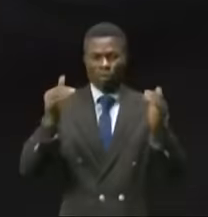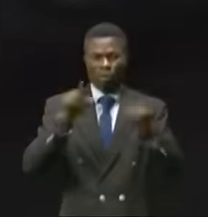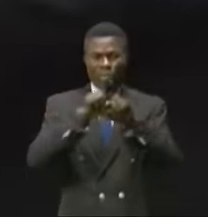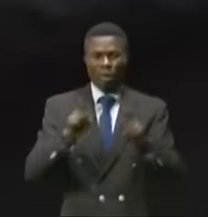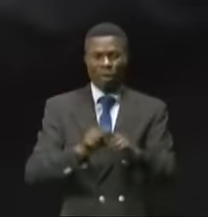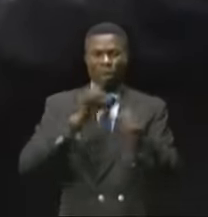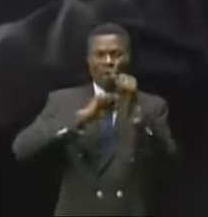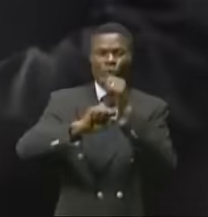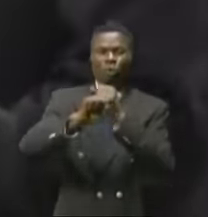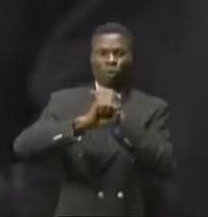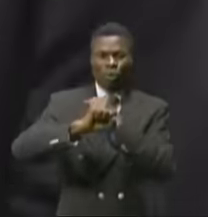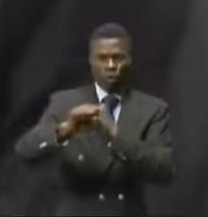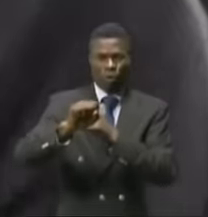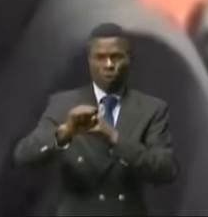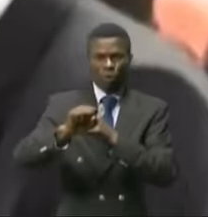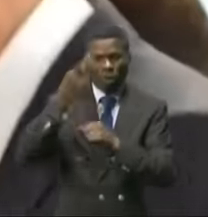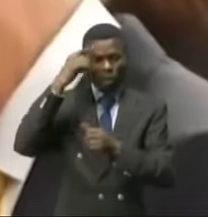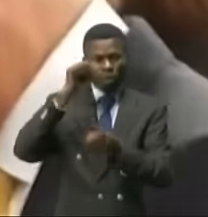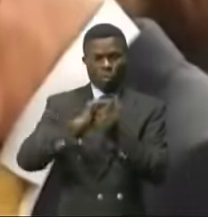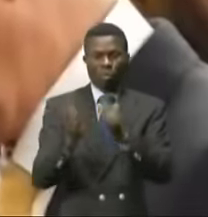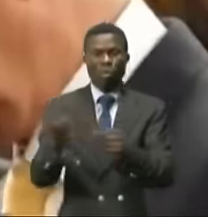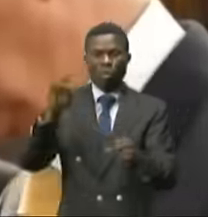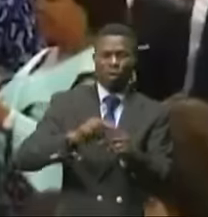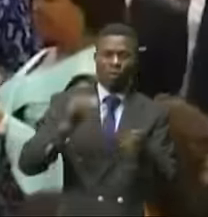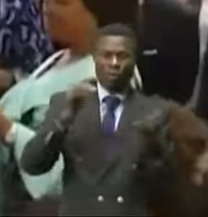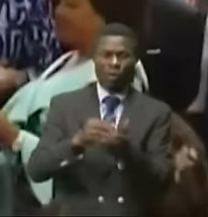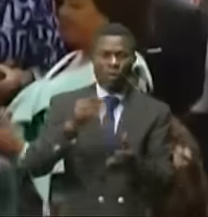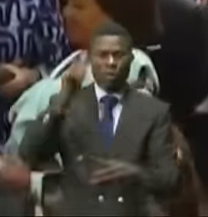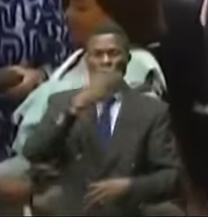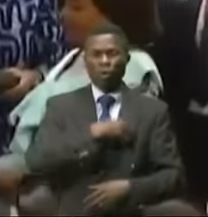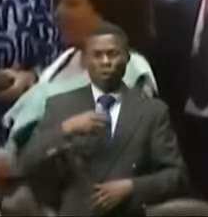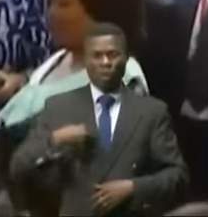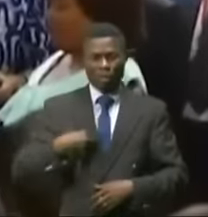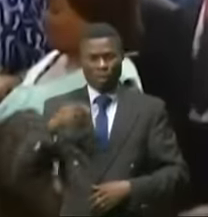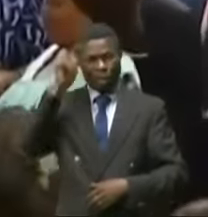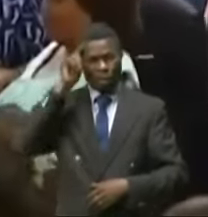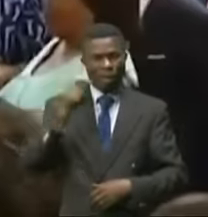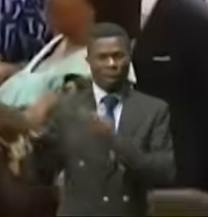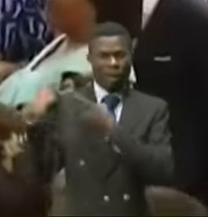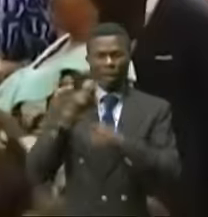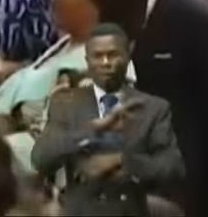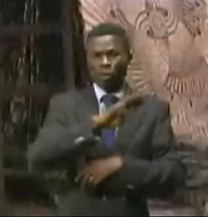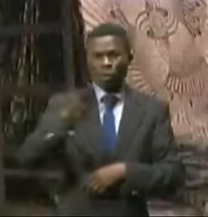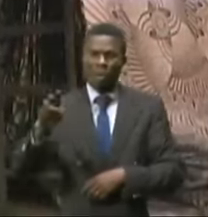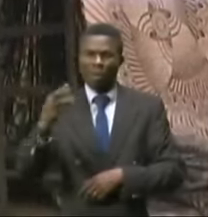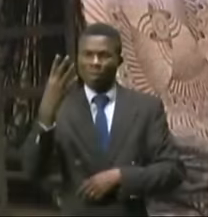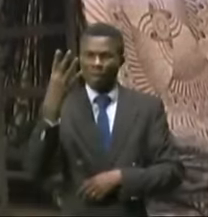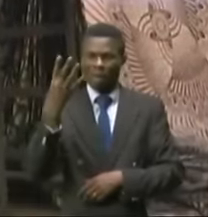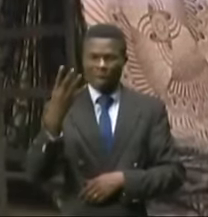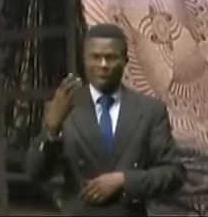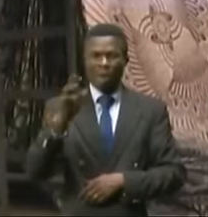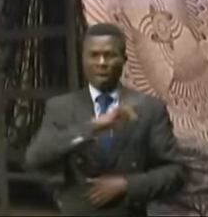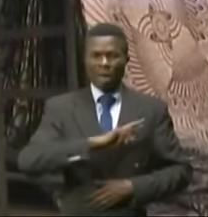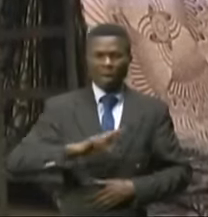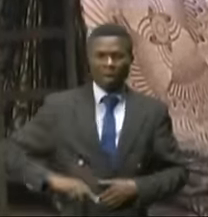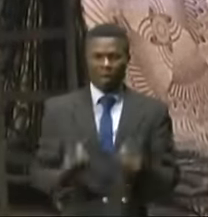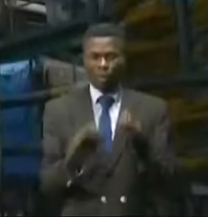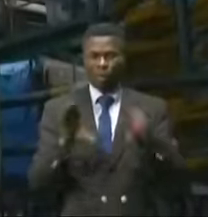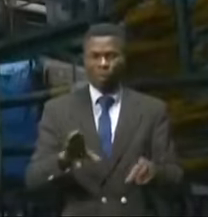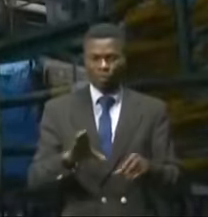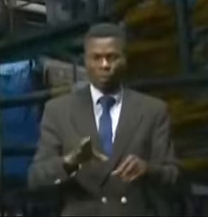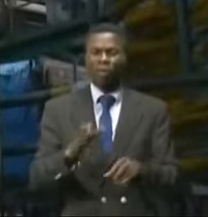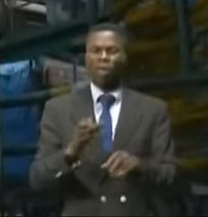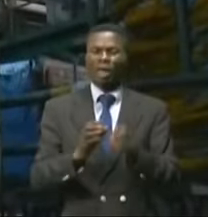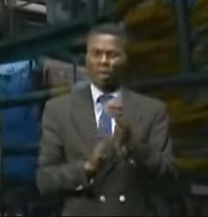de sensibilisation sur les violences basées sur le genre. C'est depuis 2004 que la RDC est le